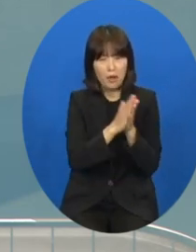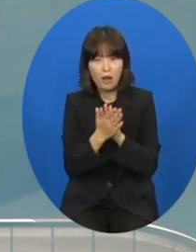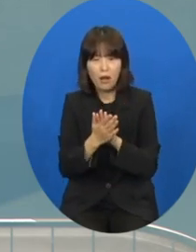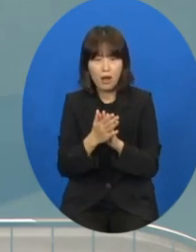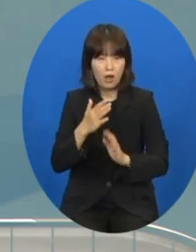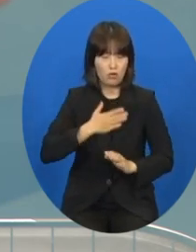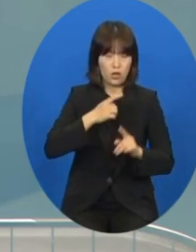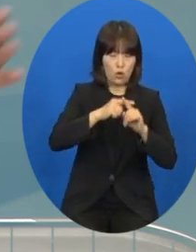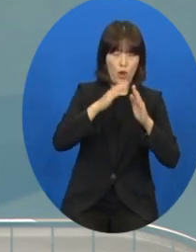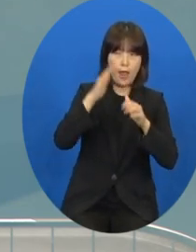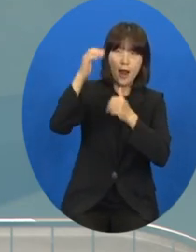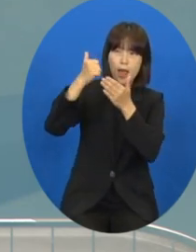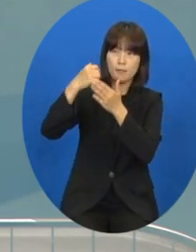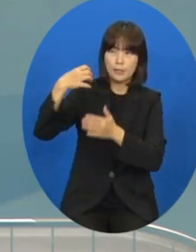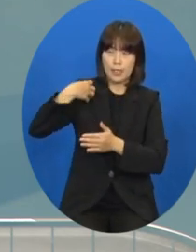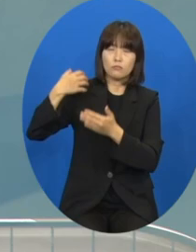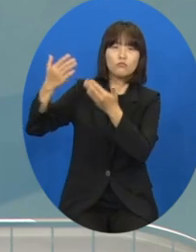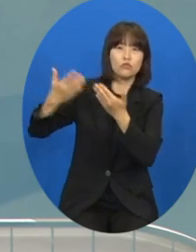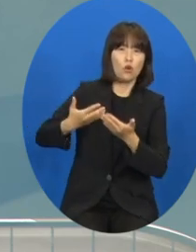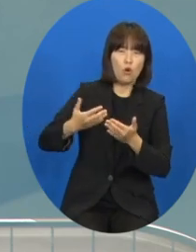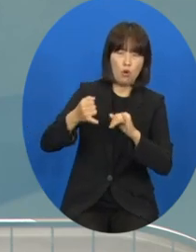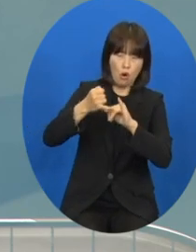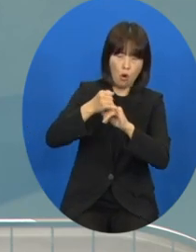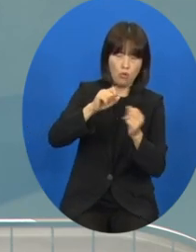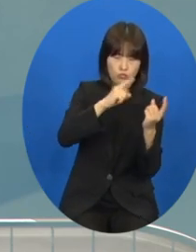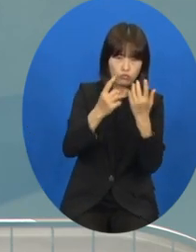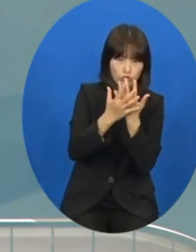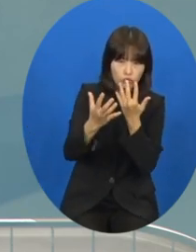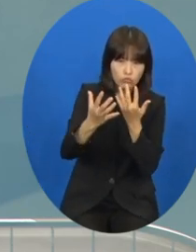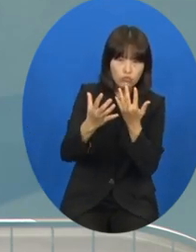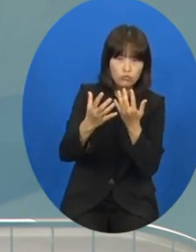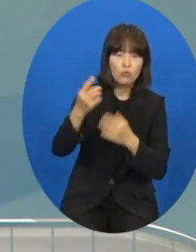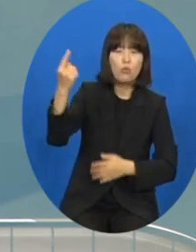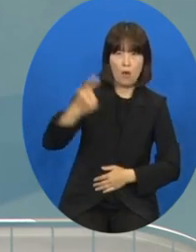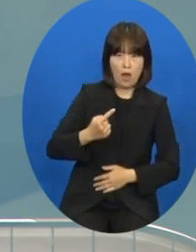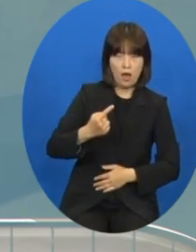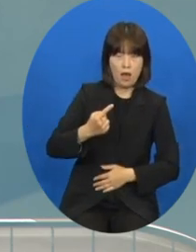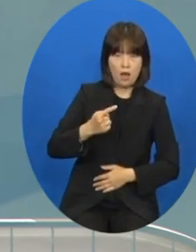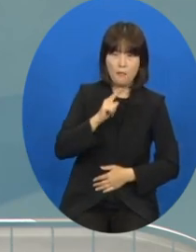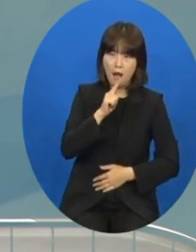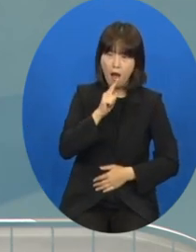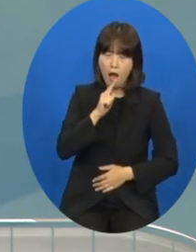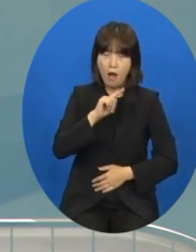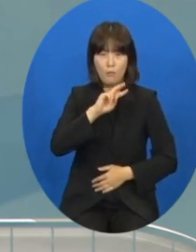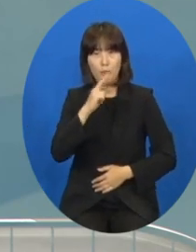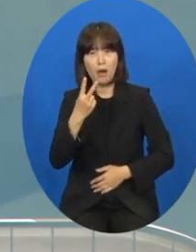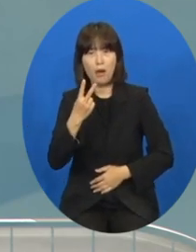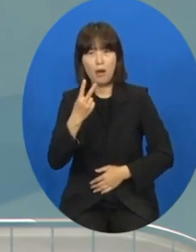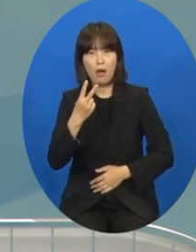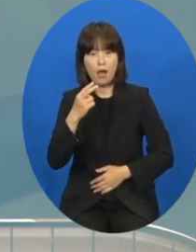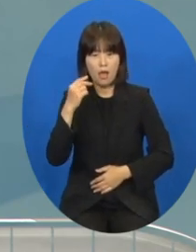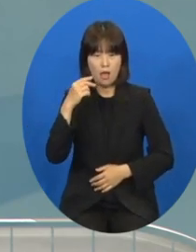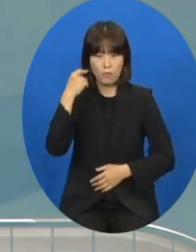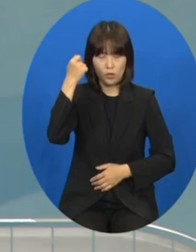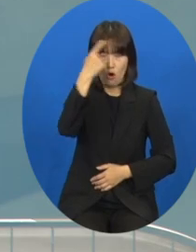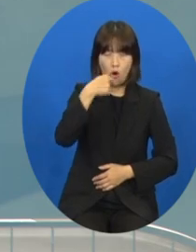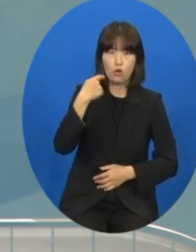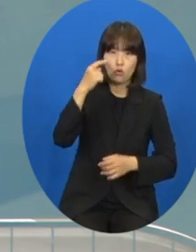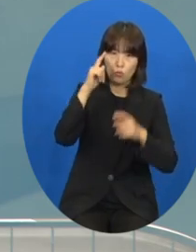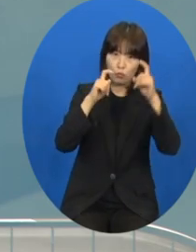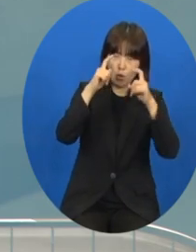주셔. 반드시 부흥되게 돼 있어. 말이 달라졌어요. 목사님의 얼굴 표정이 달라지고 말이